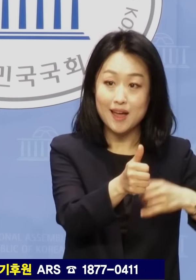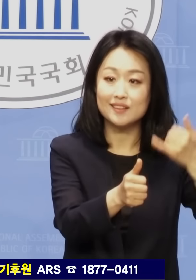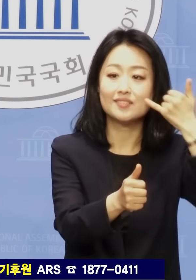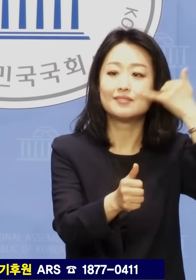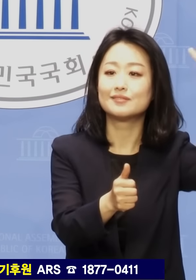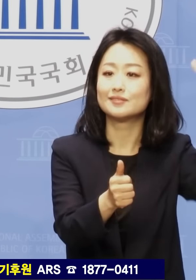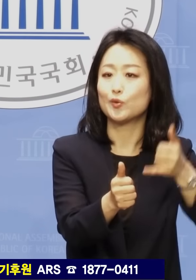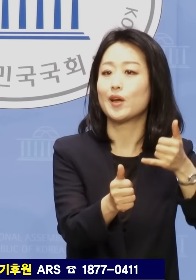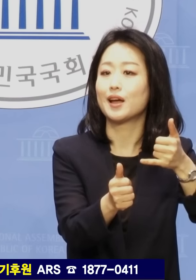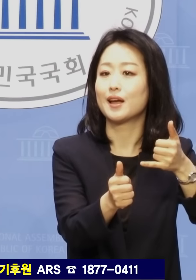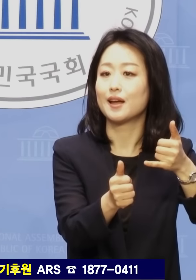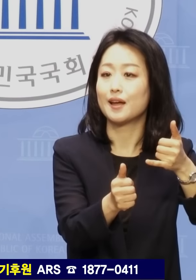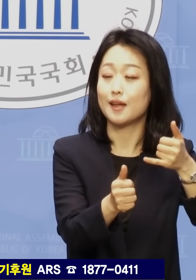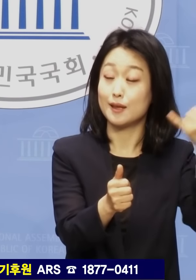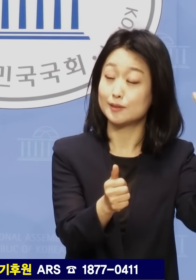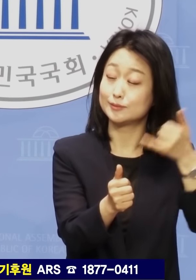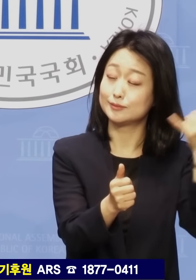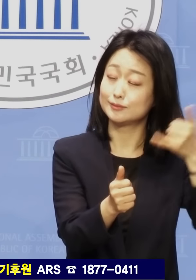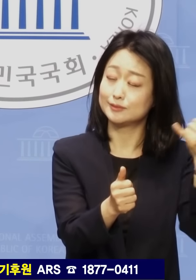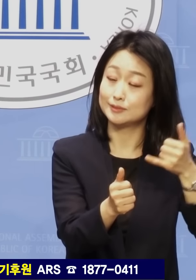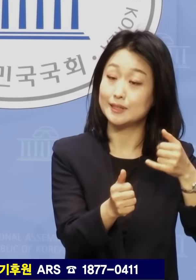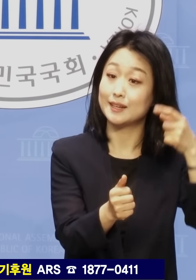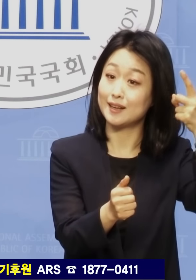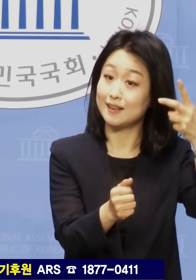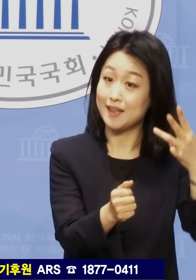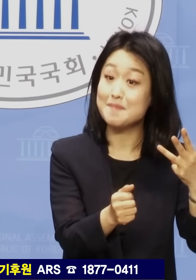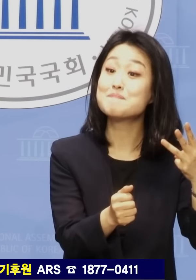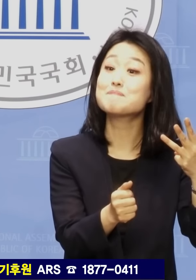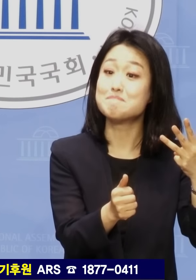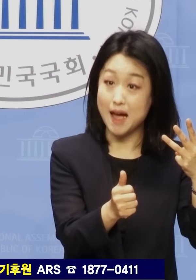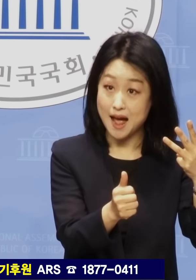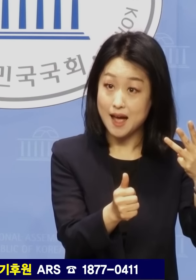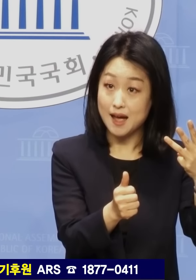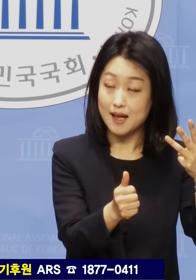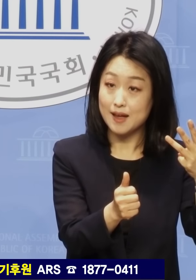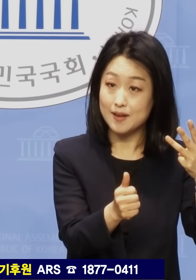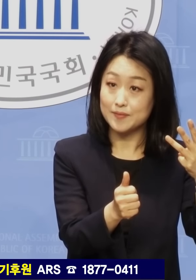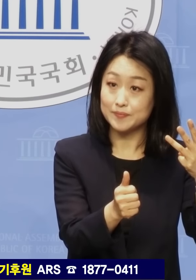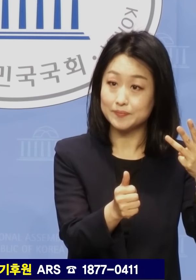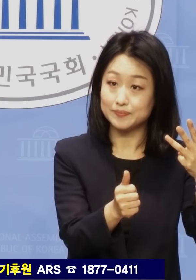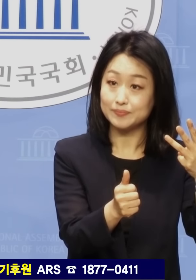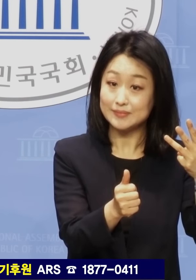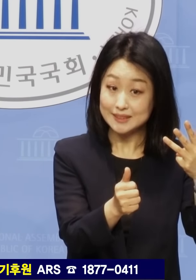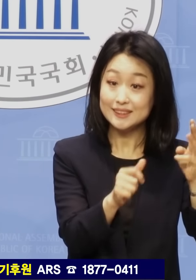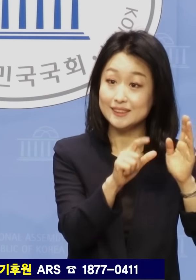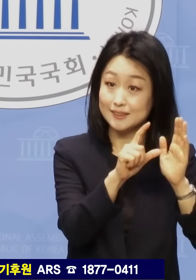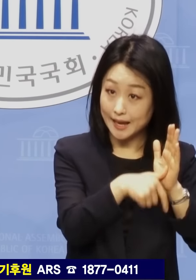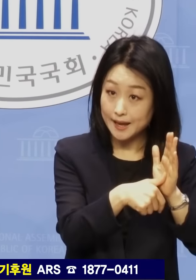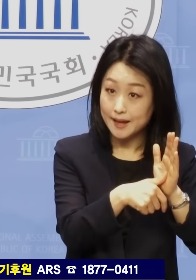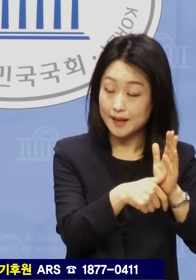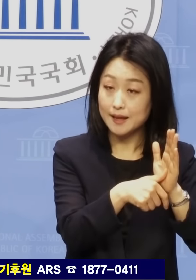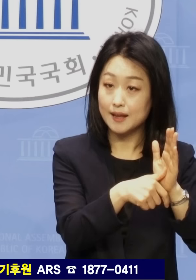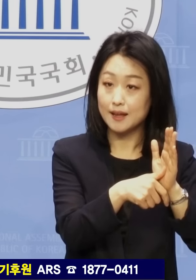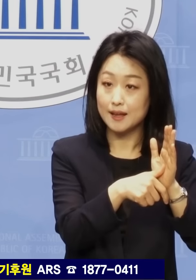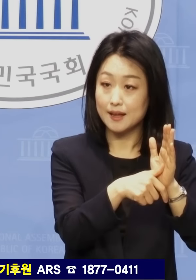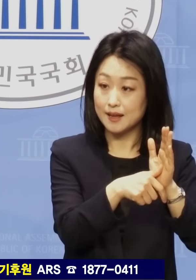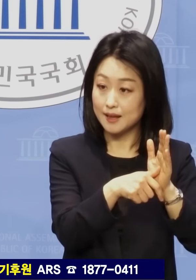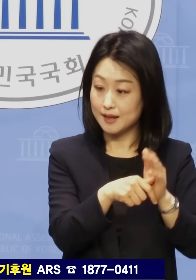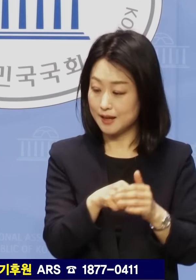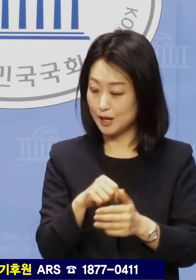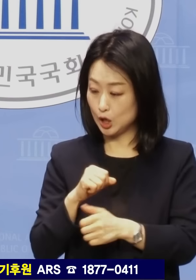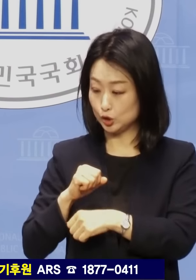전화했습니다 새 차례 통화가 이루어지던 날 새 차례 통화가 이루어지던 순간 박정훈